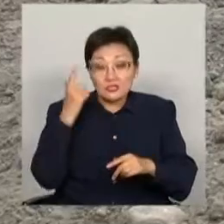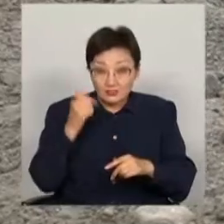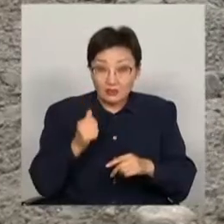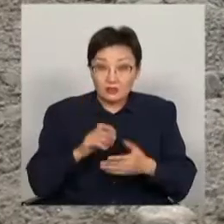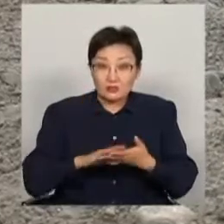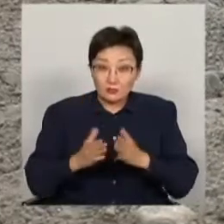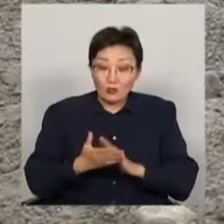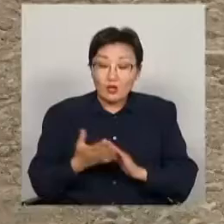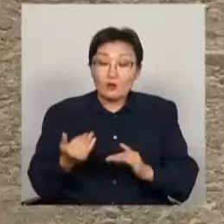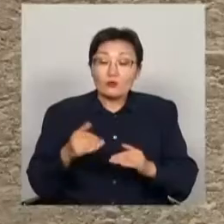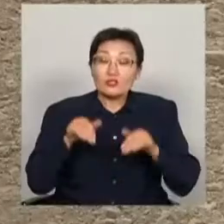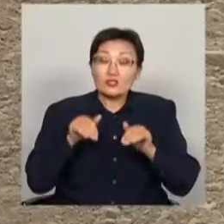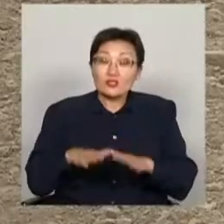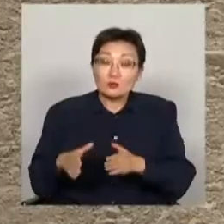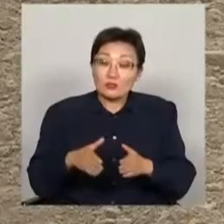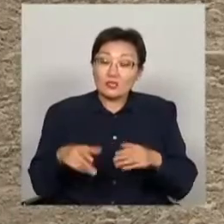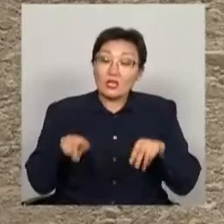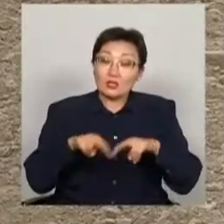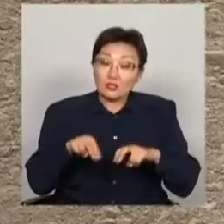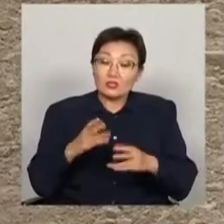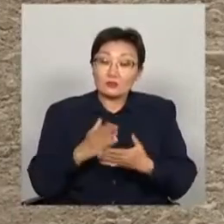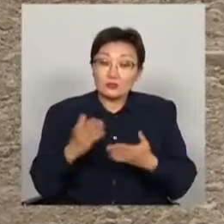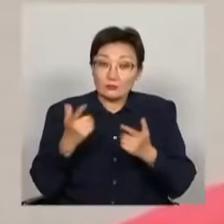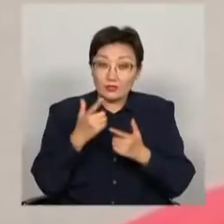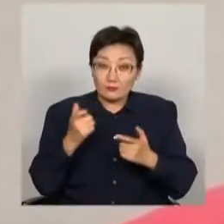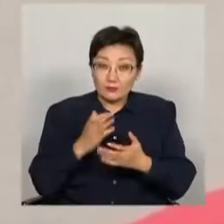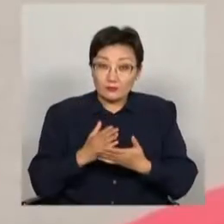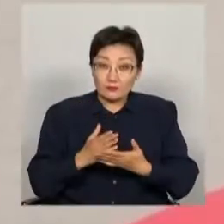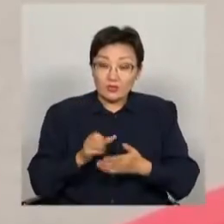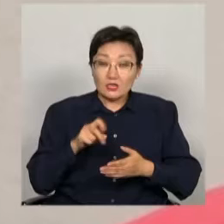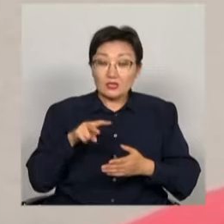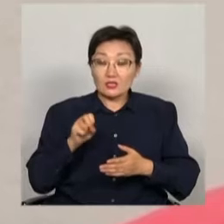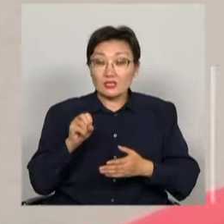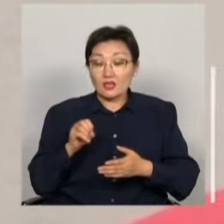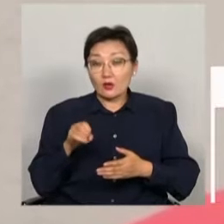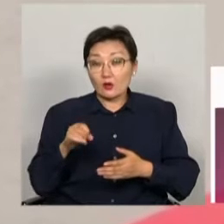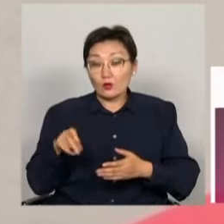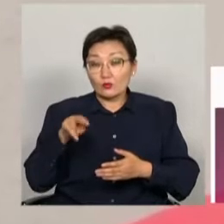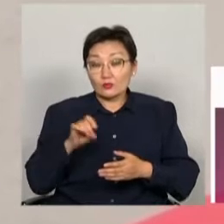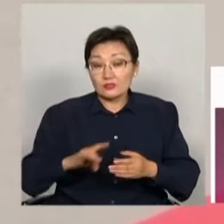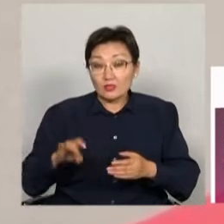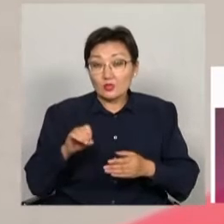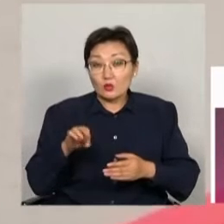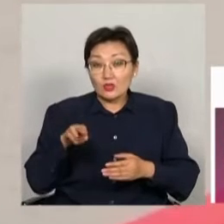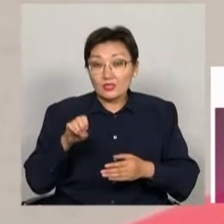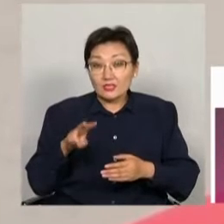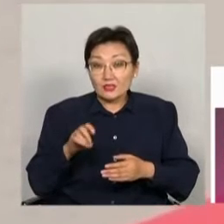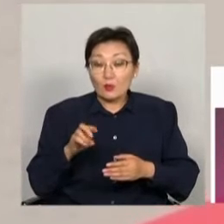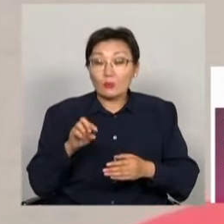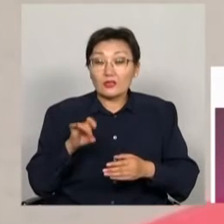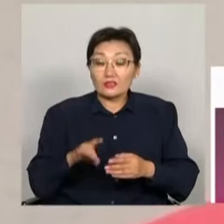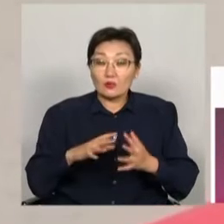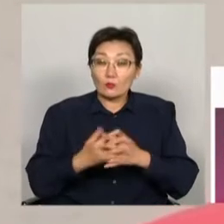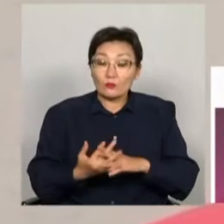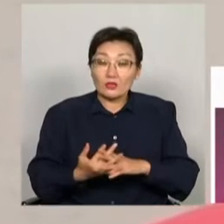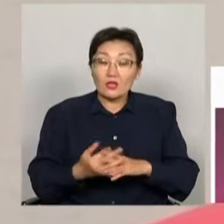екенін айтып, оның шешу жолдарын қарастырып жатқанын мәлімдеді. Іле ауданы Өтеген Батыр ауылында орналасқан Алыс